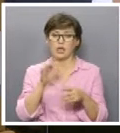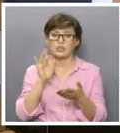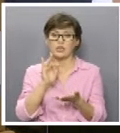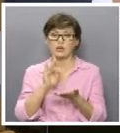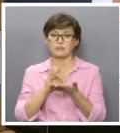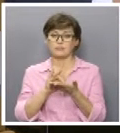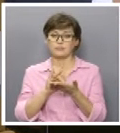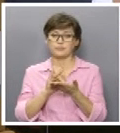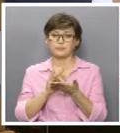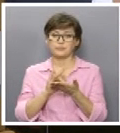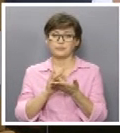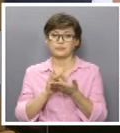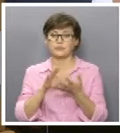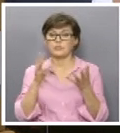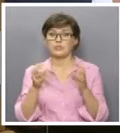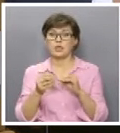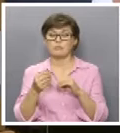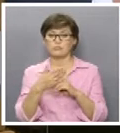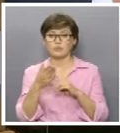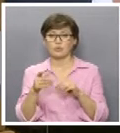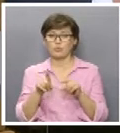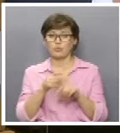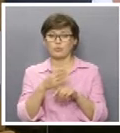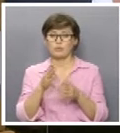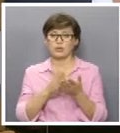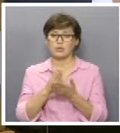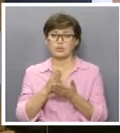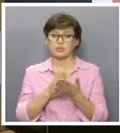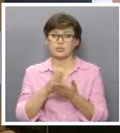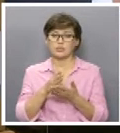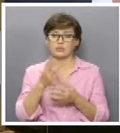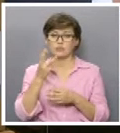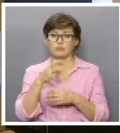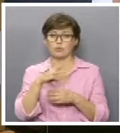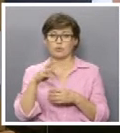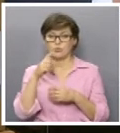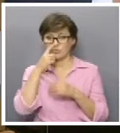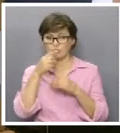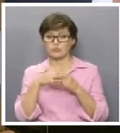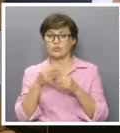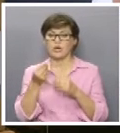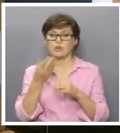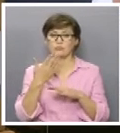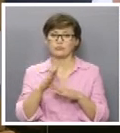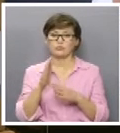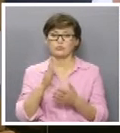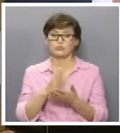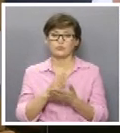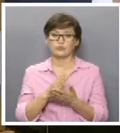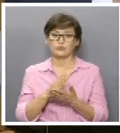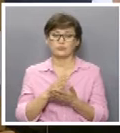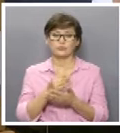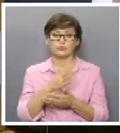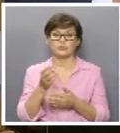қаладағы жалпы бізге осы бағытқа қазіргі таңда 300 миллионға жуық қаржы бөлініп отыр.